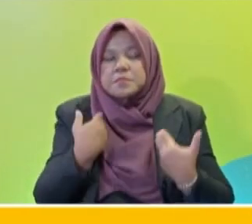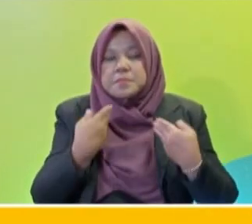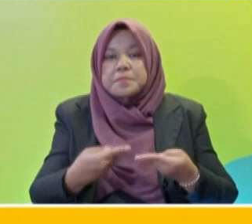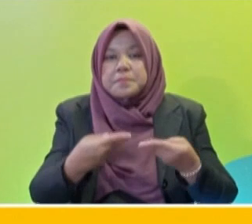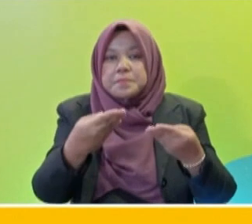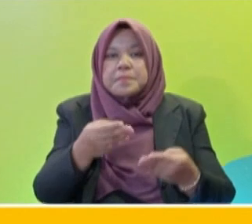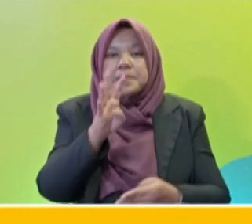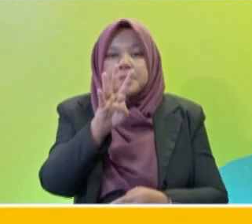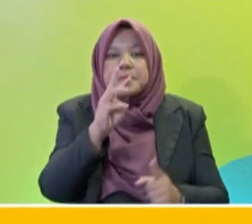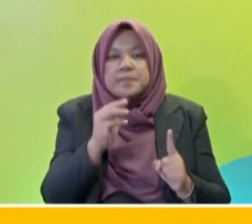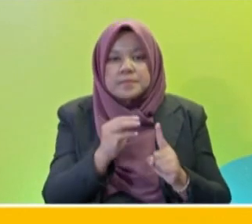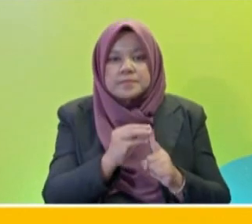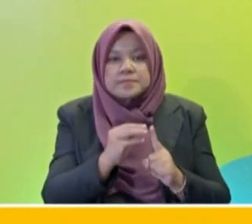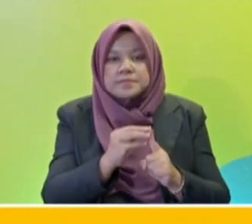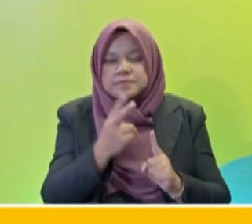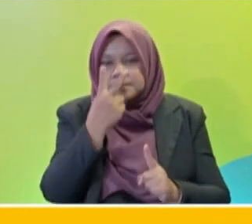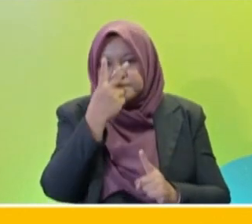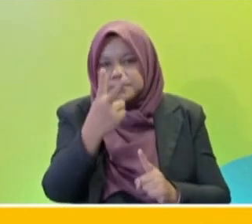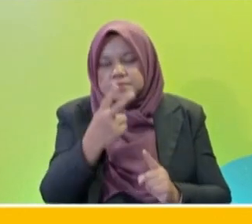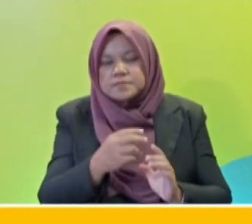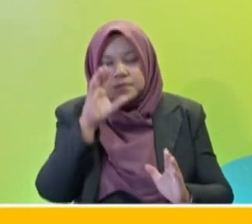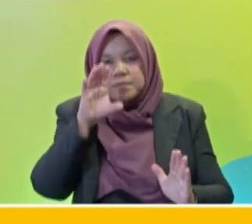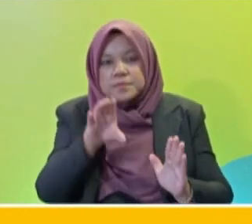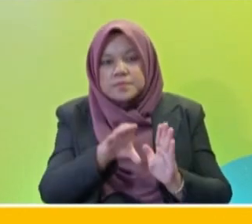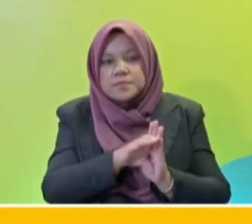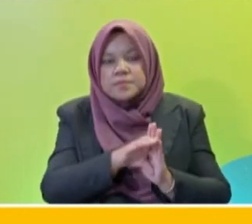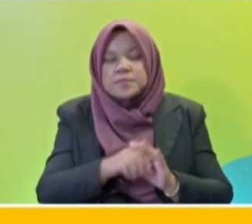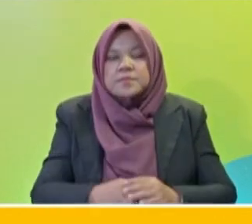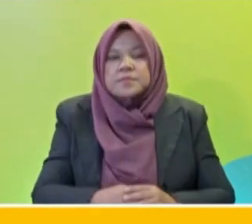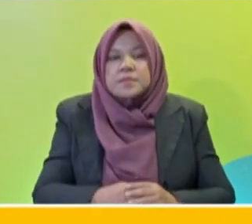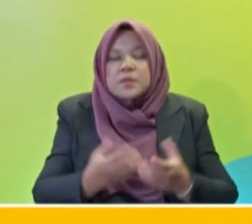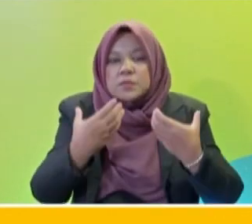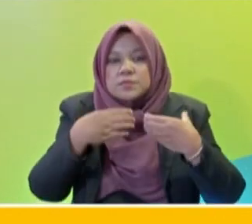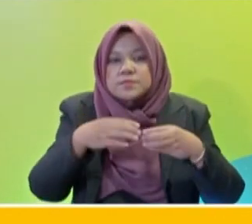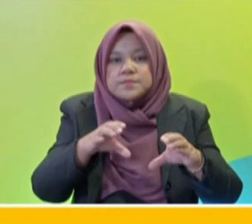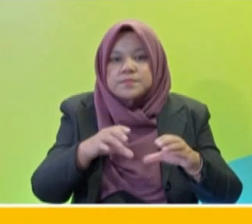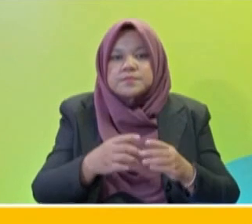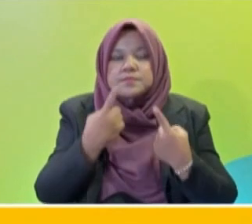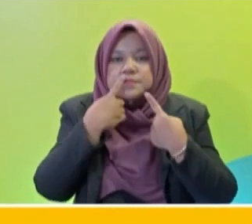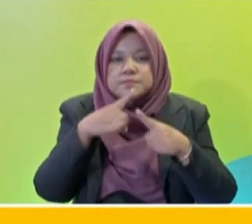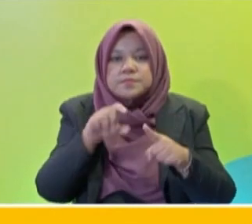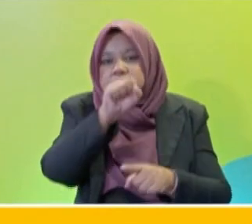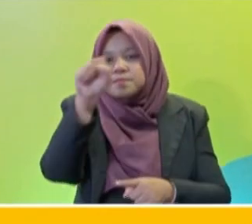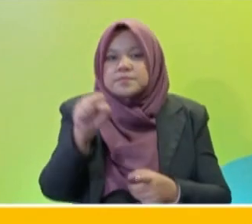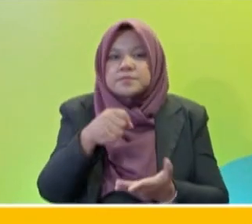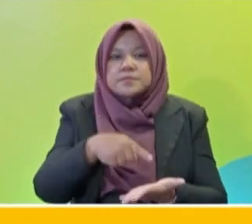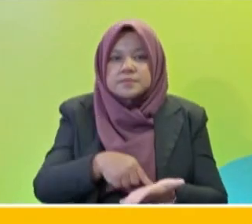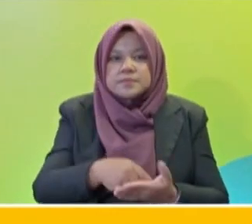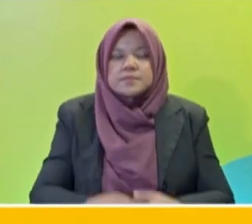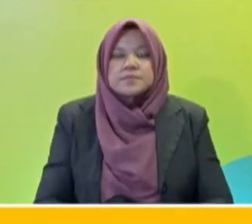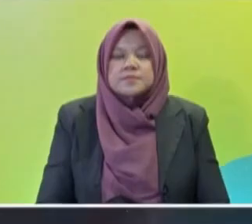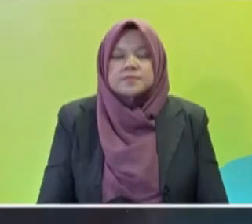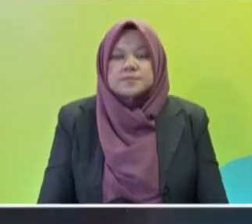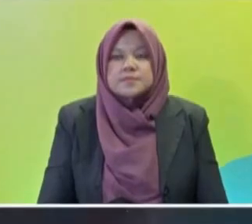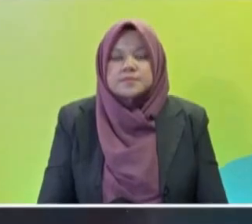marka bermurid Oke perhatikan ilustrasi dan coba murid kita jawab Soalnya ini Oke baiklah